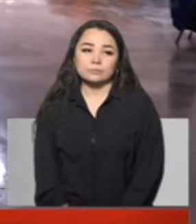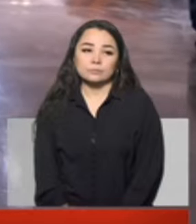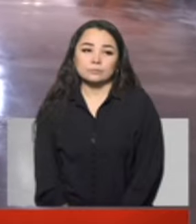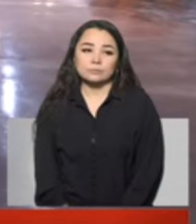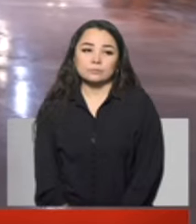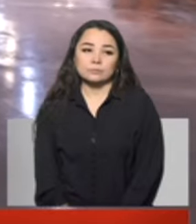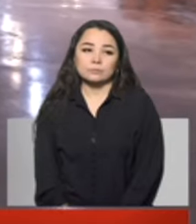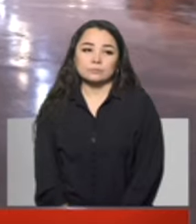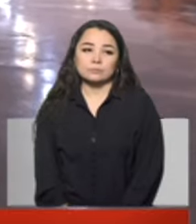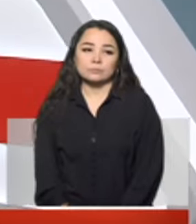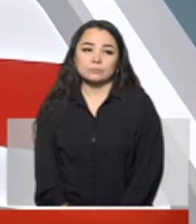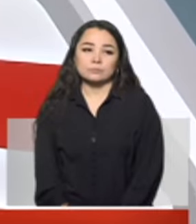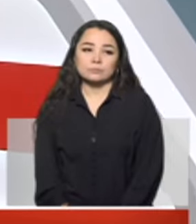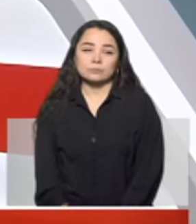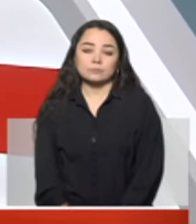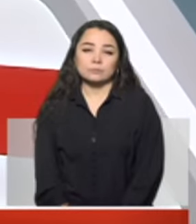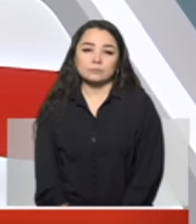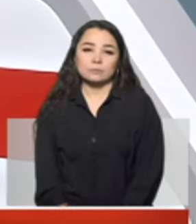Қазақстан облысы.